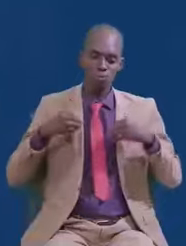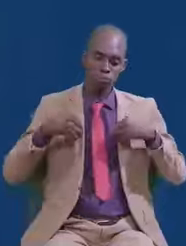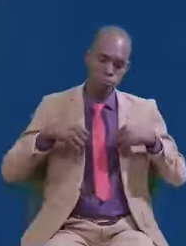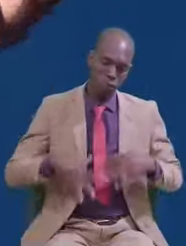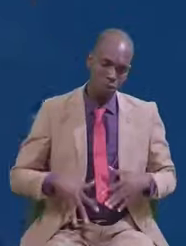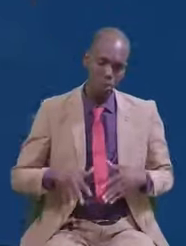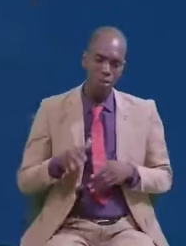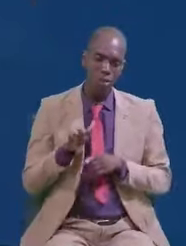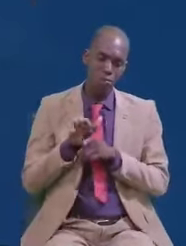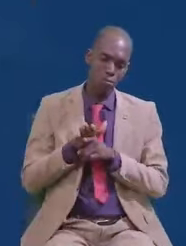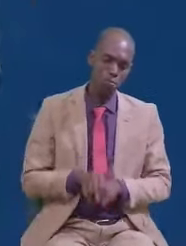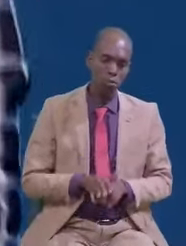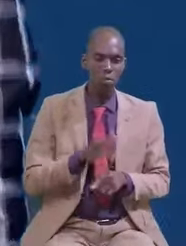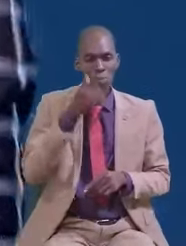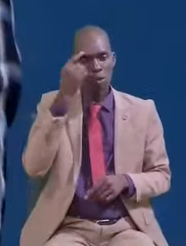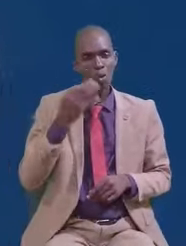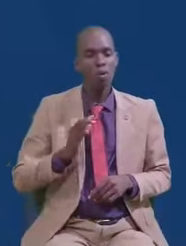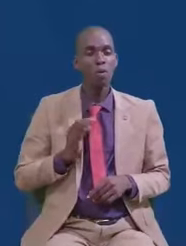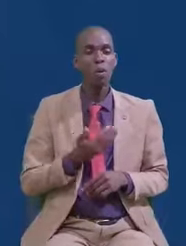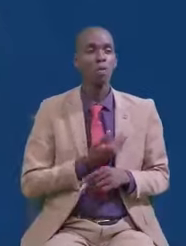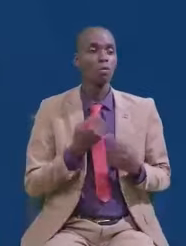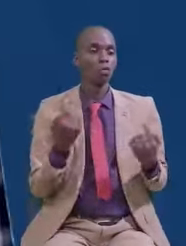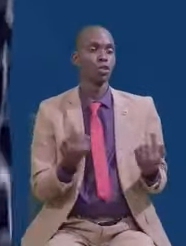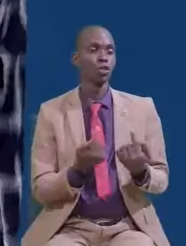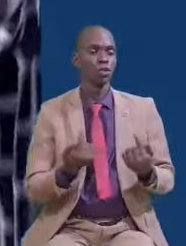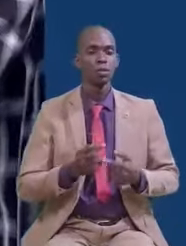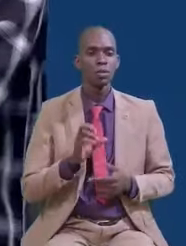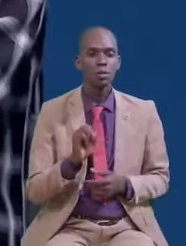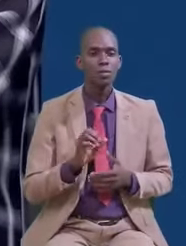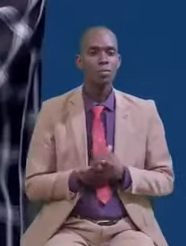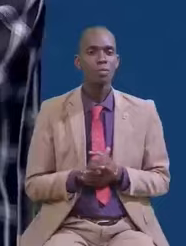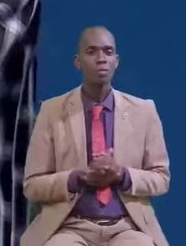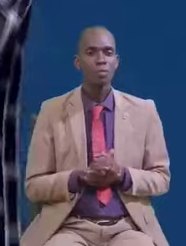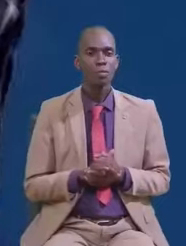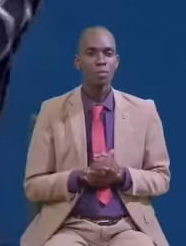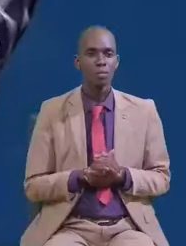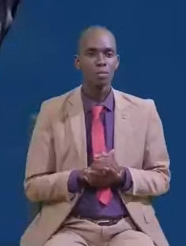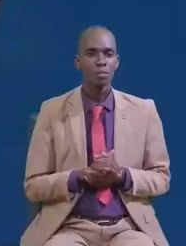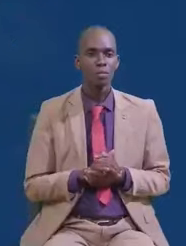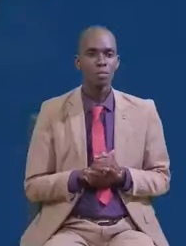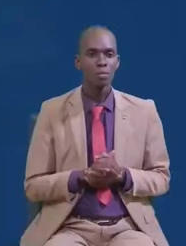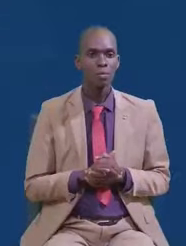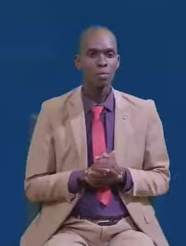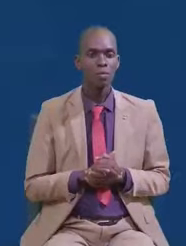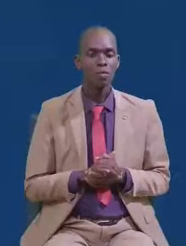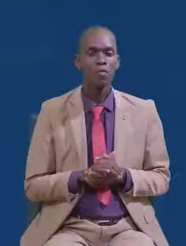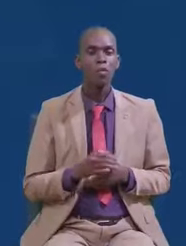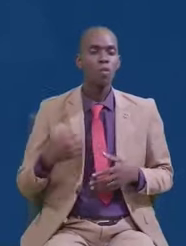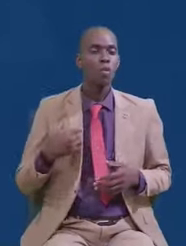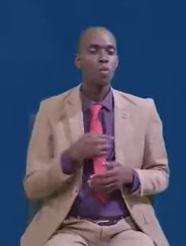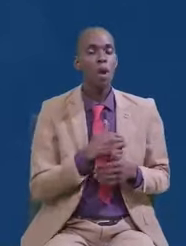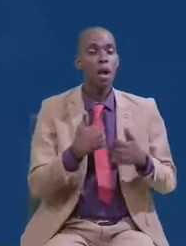L'âme-là était déprimée à cause de nos transgressions. Nous avons un esprit.